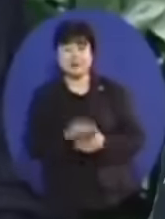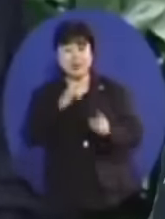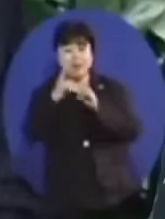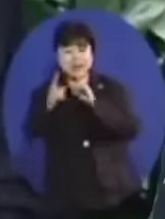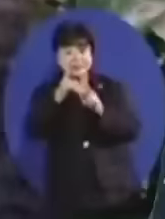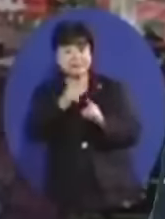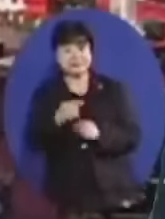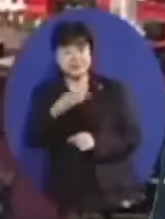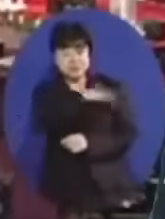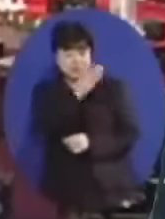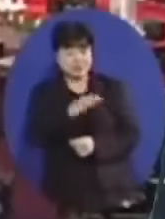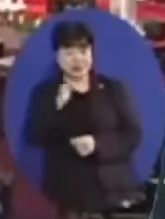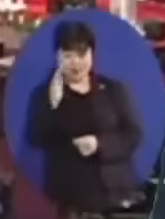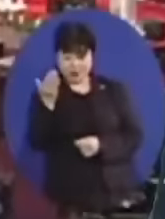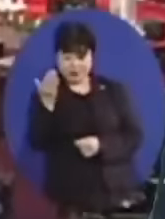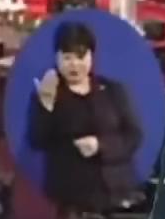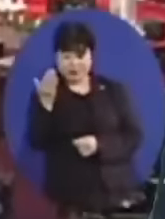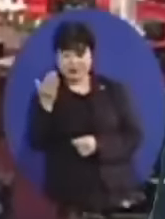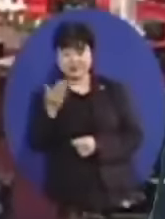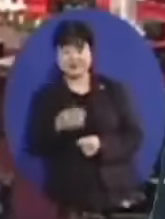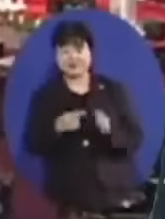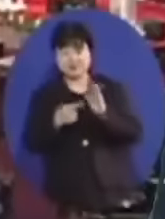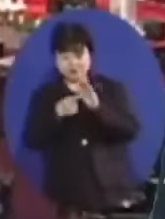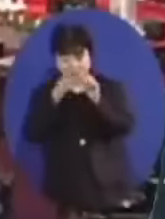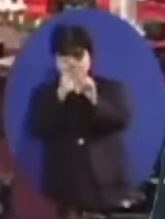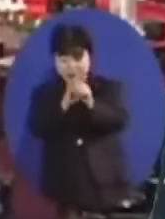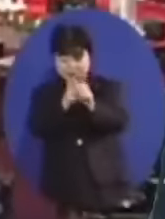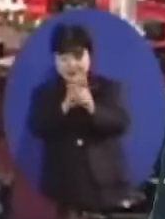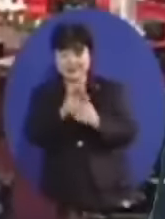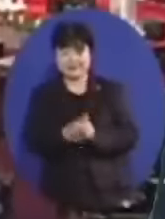말씀이 능력이 되어서 도와주는 것입니다.